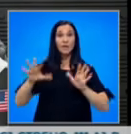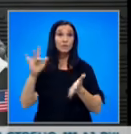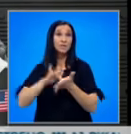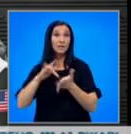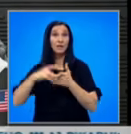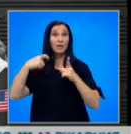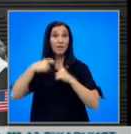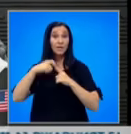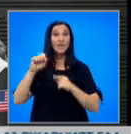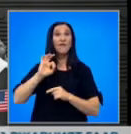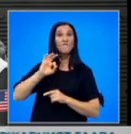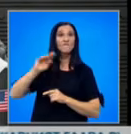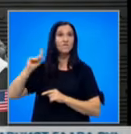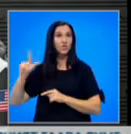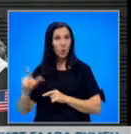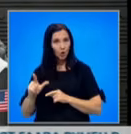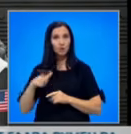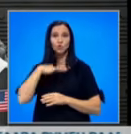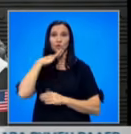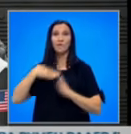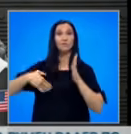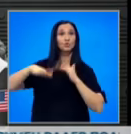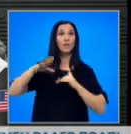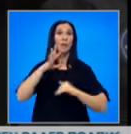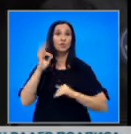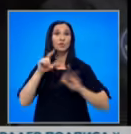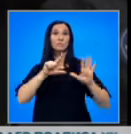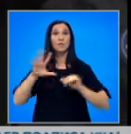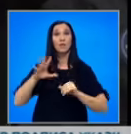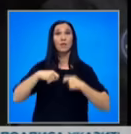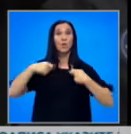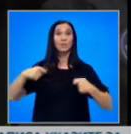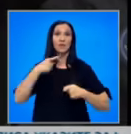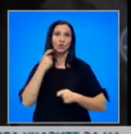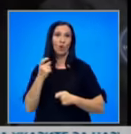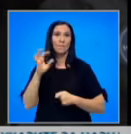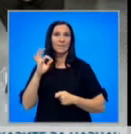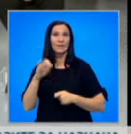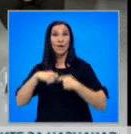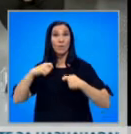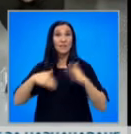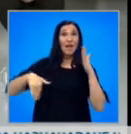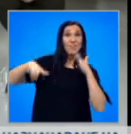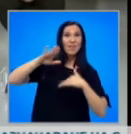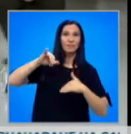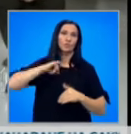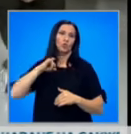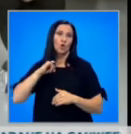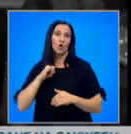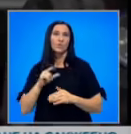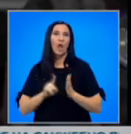Кенеди във Флорида и ще достигне височина от 575 км. Това е с 150 км над Международната космическа